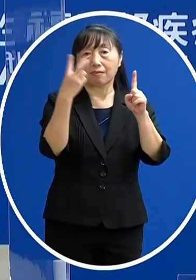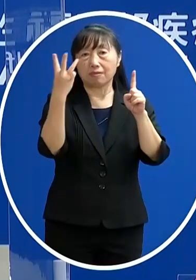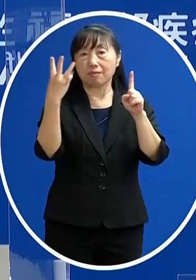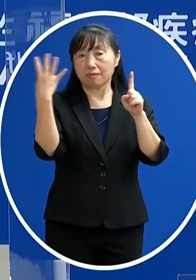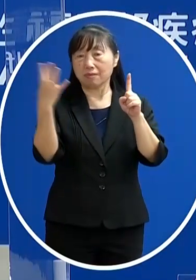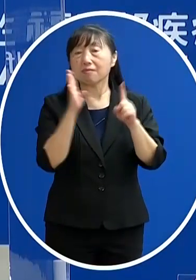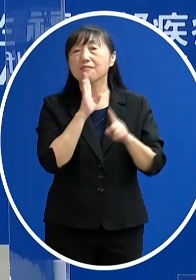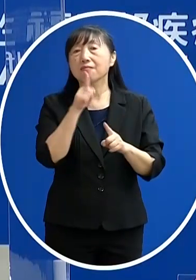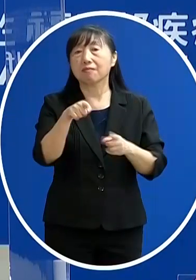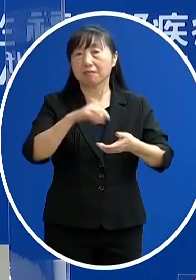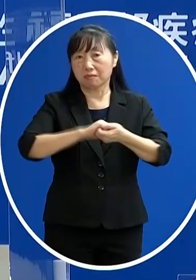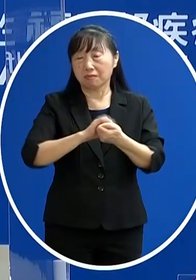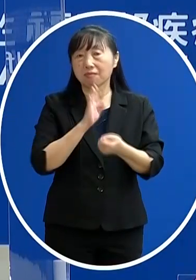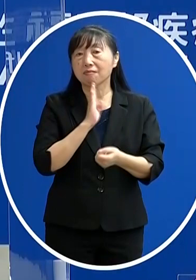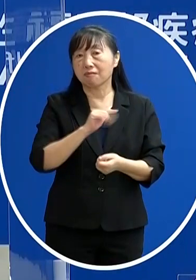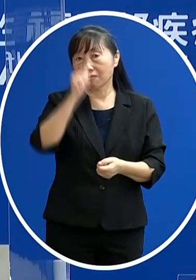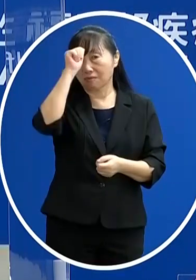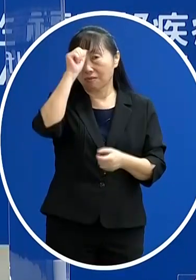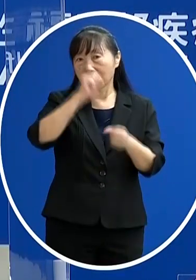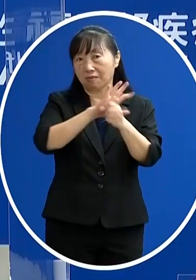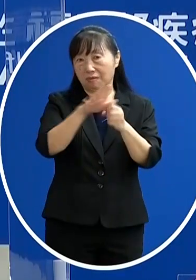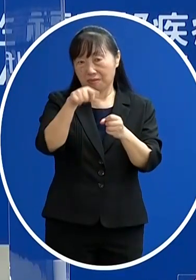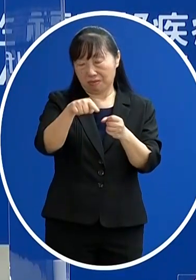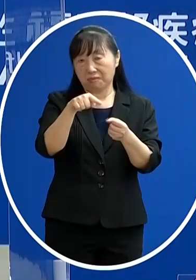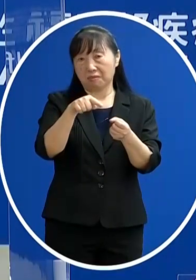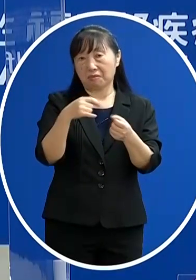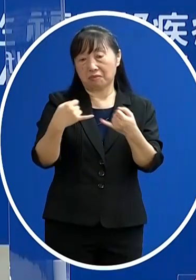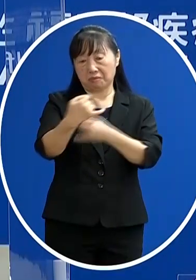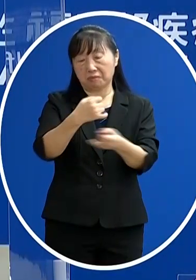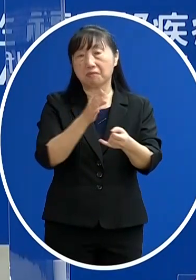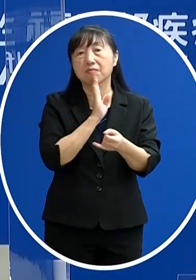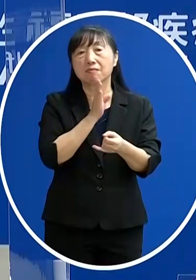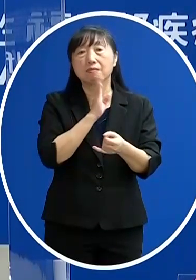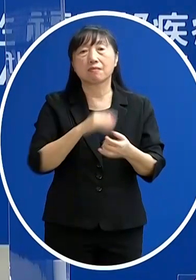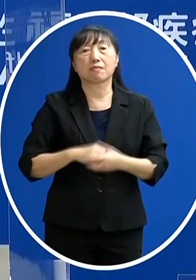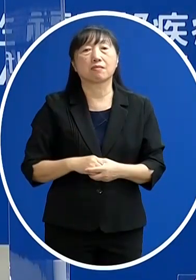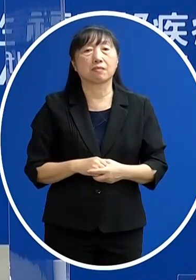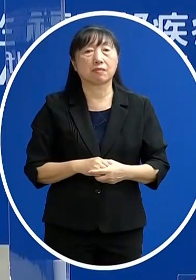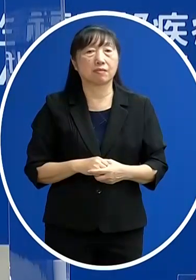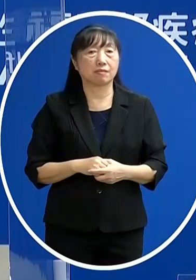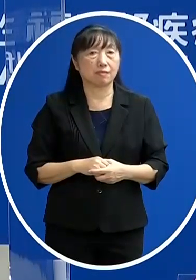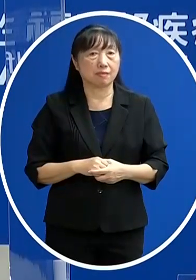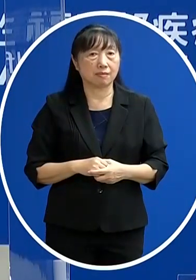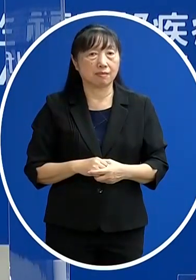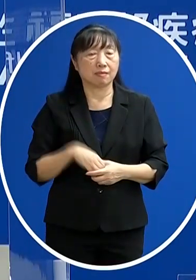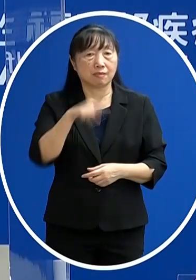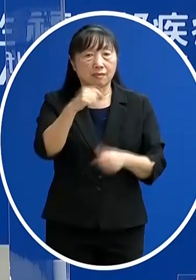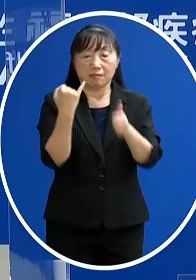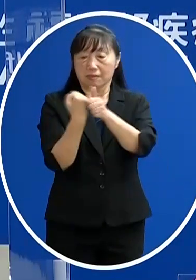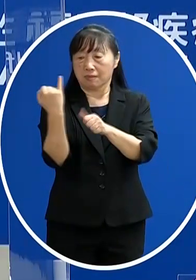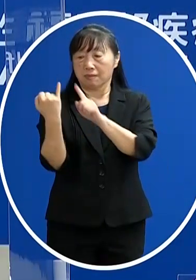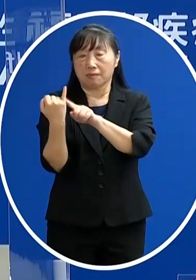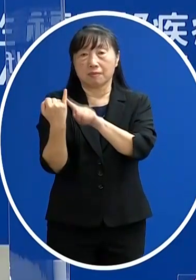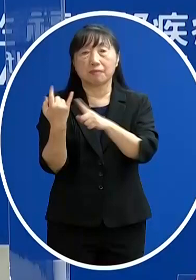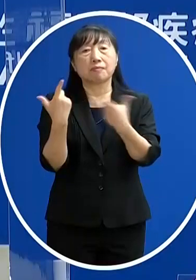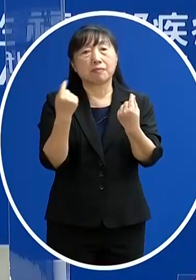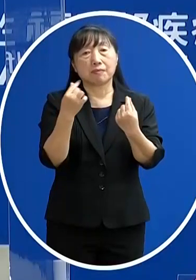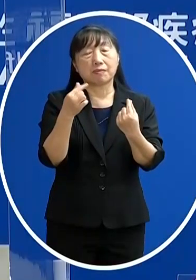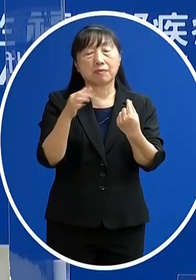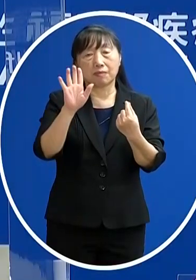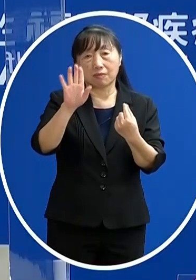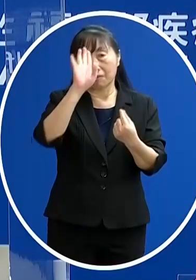哈是我们的 Delta 病毒株哈的变异株 ，Delta 的变异株。那他太太的哈也确诊